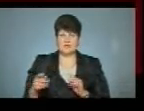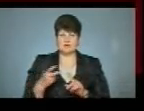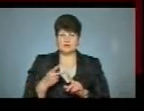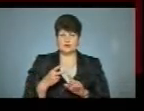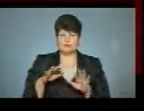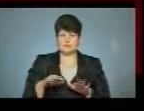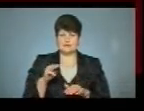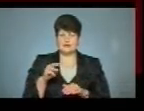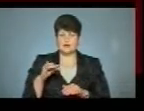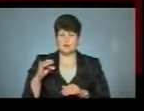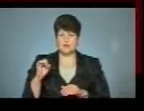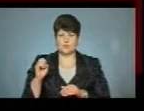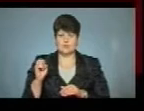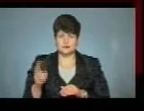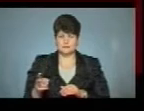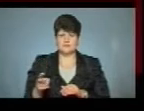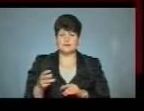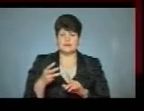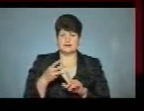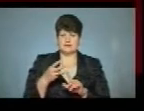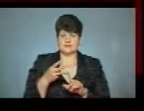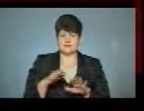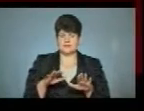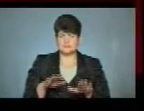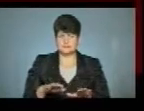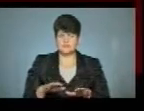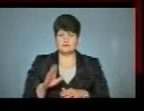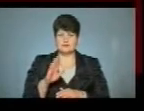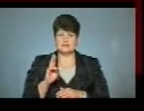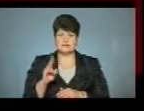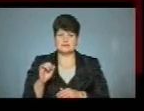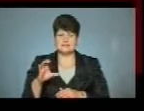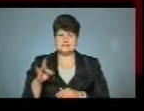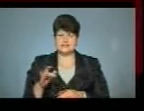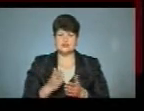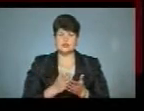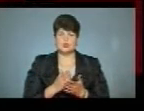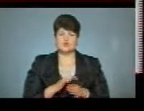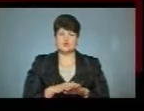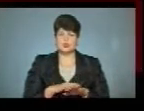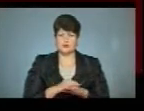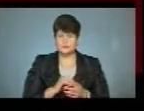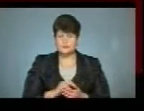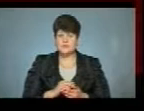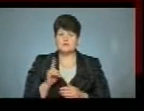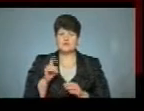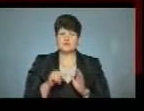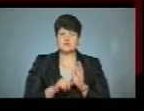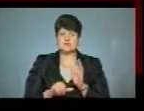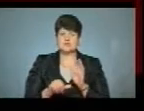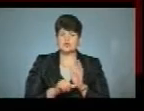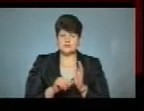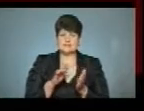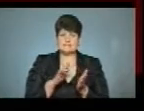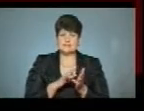Тарас Юрик від Європейської солідарності і на третьому – Володимир Кисілевич від «Слуги народу». У 166-му із центром